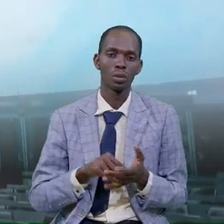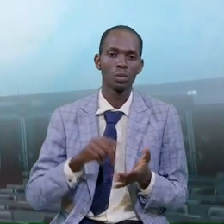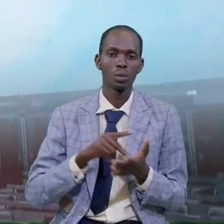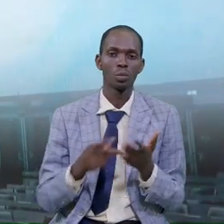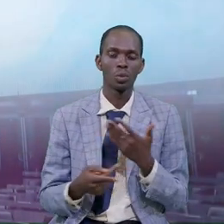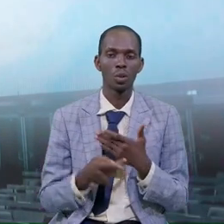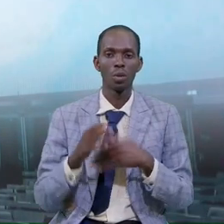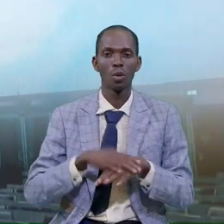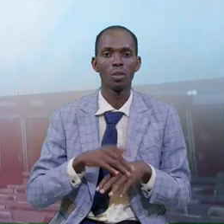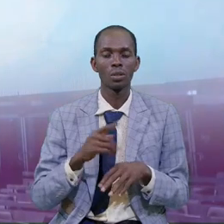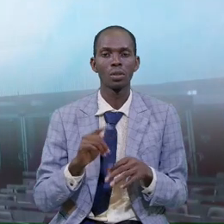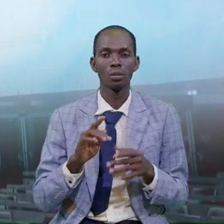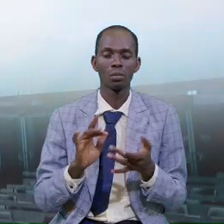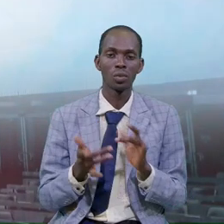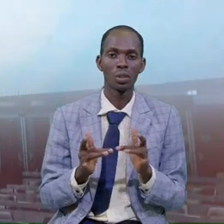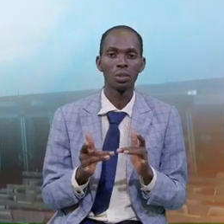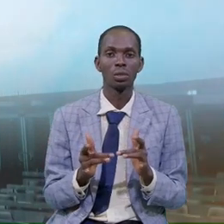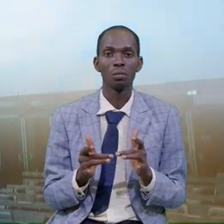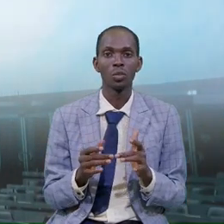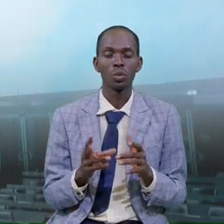So wherever you came from,